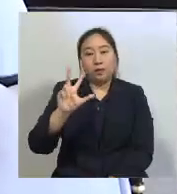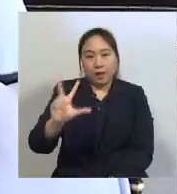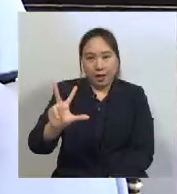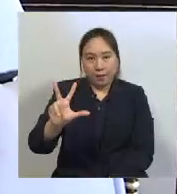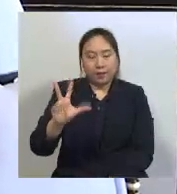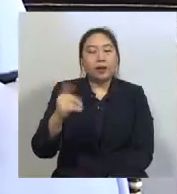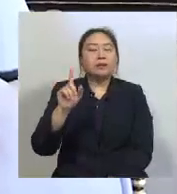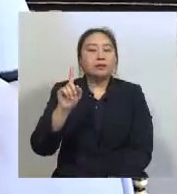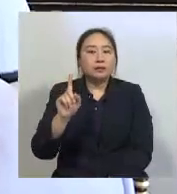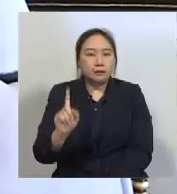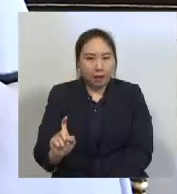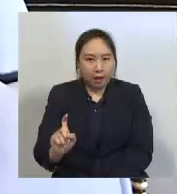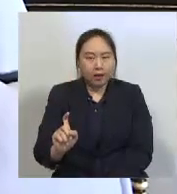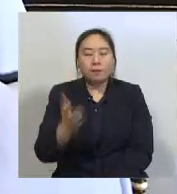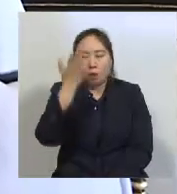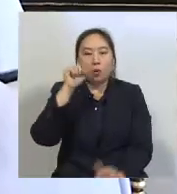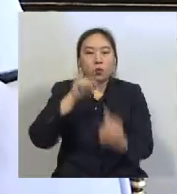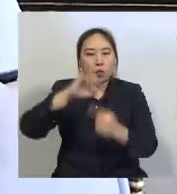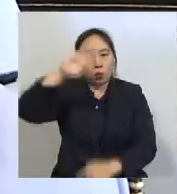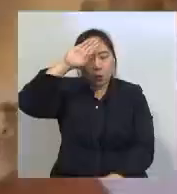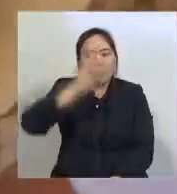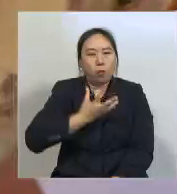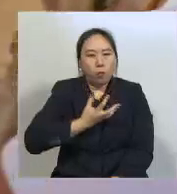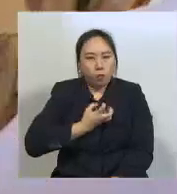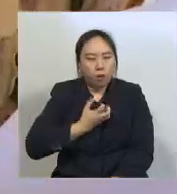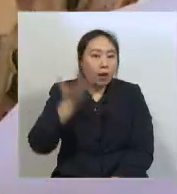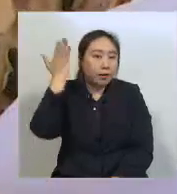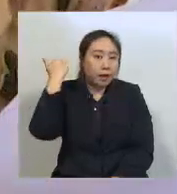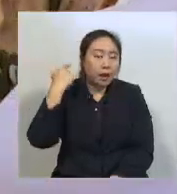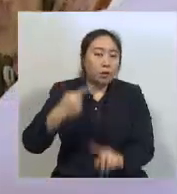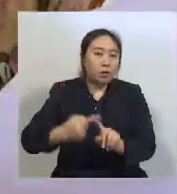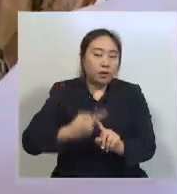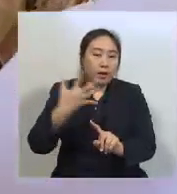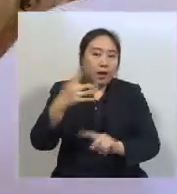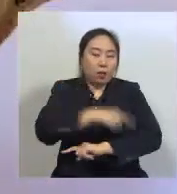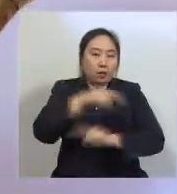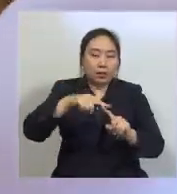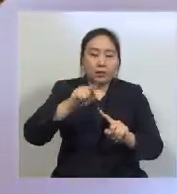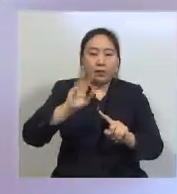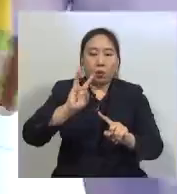26 สิงหาคม 2463และถึงแก่อสัญญกรรมเนื่องจากระบบหัวใจล้มเหลวเมื่อวันที่